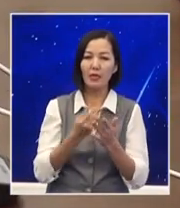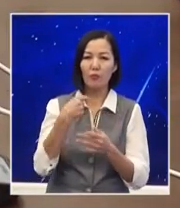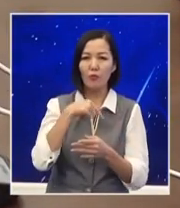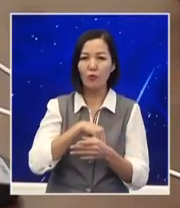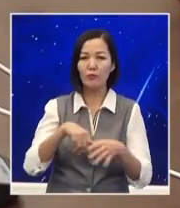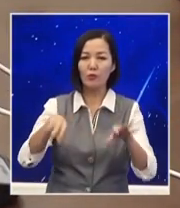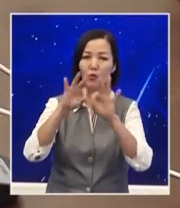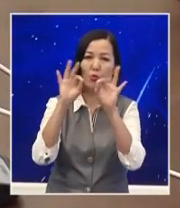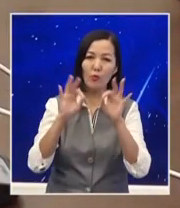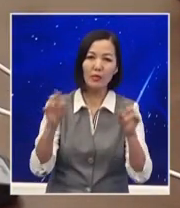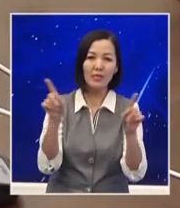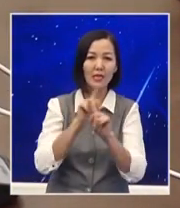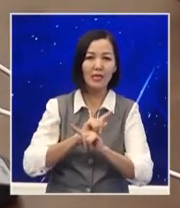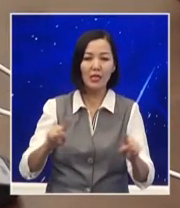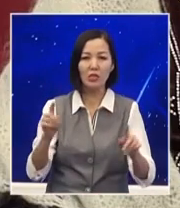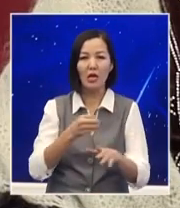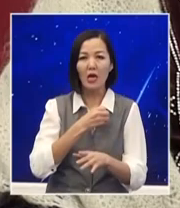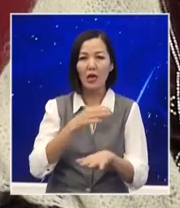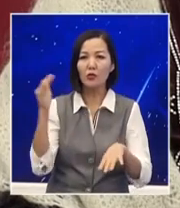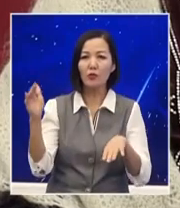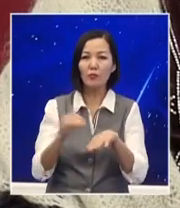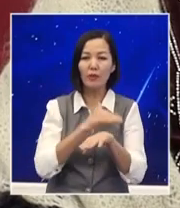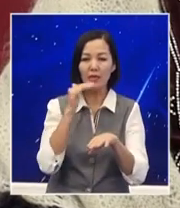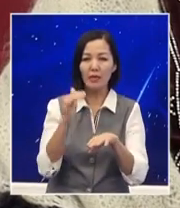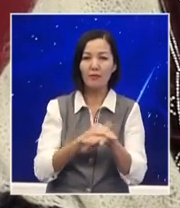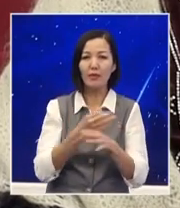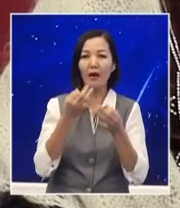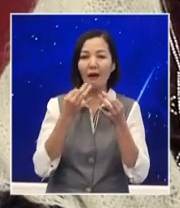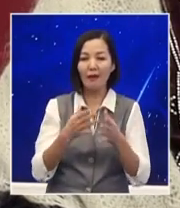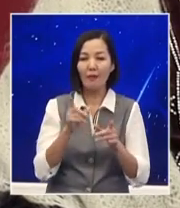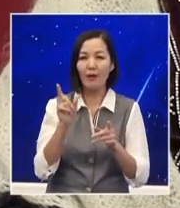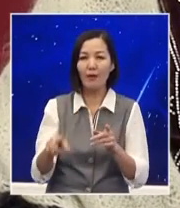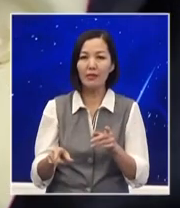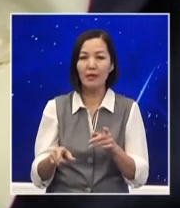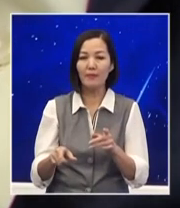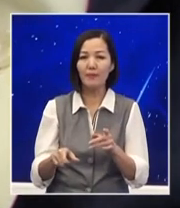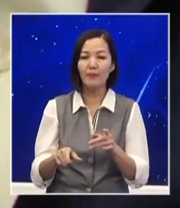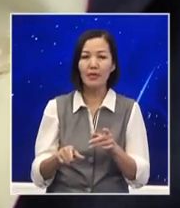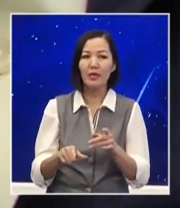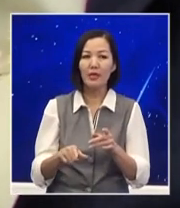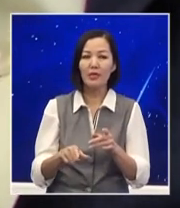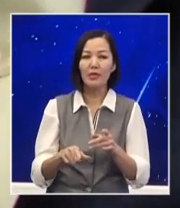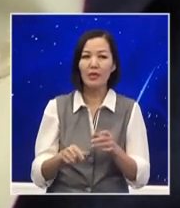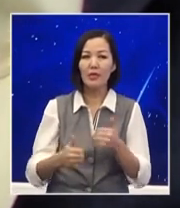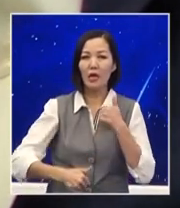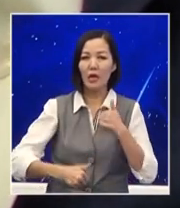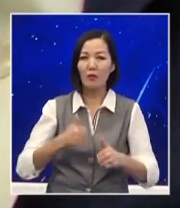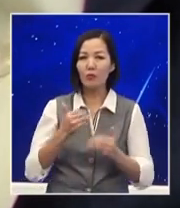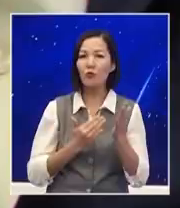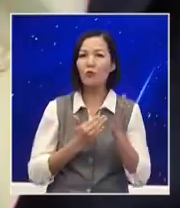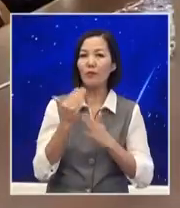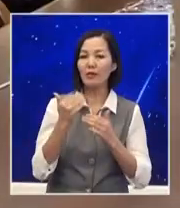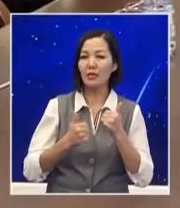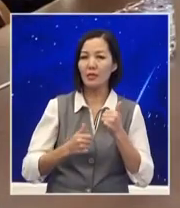болмысы бөлек, ақ жүрек, мейірімді, баладай аңғал, қарапайым. Көбішінен тектілігімен танылады. Абырой биігін мақтанышпен